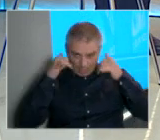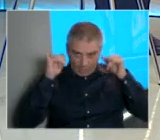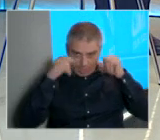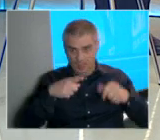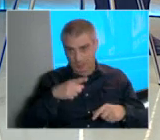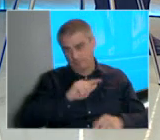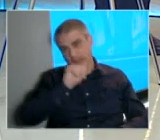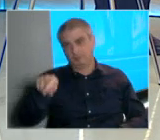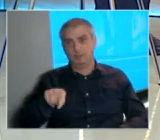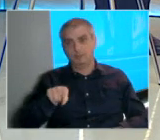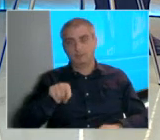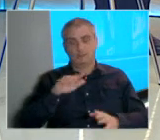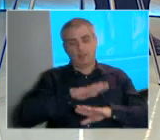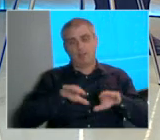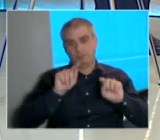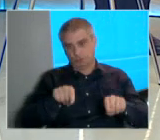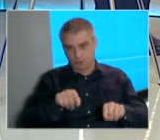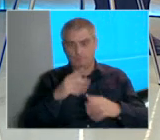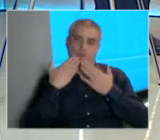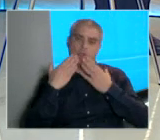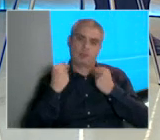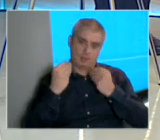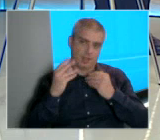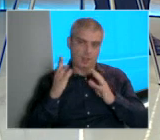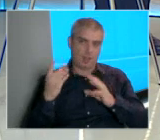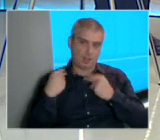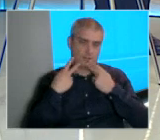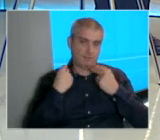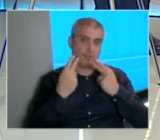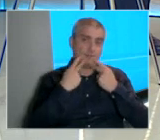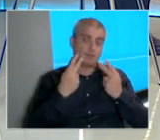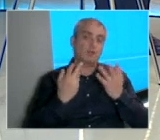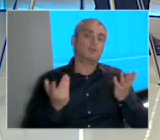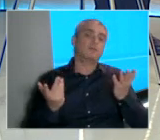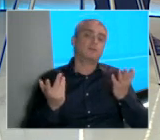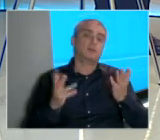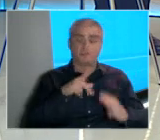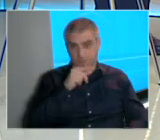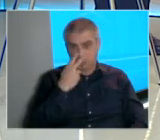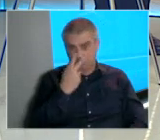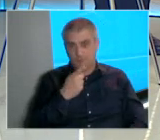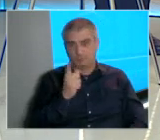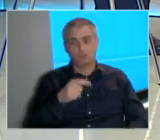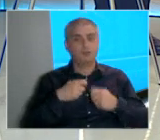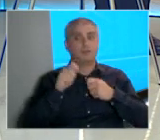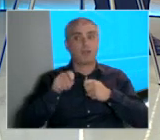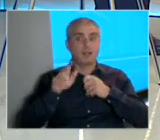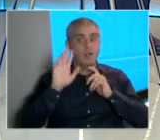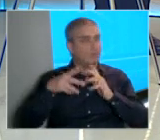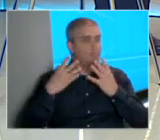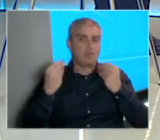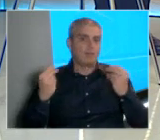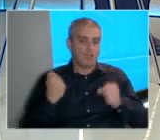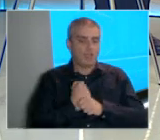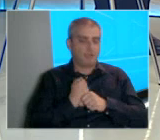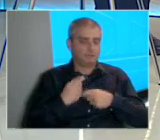האלה ליבשה, והיא הודתה לכולם על הפתרון הזה. אבל עם כל הציוץ בדבר, כן, רואים שיש פה ח"כים שלמרות שאין הרבה